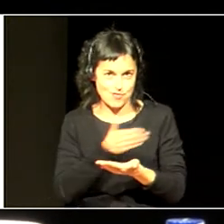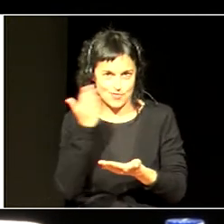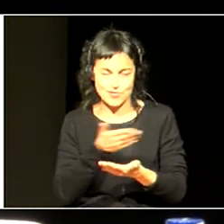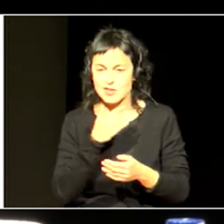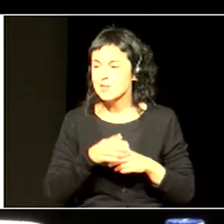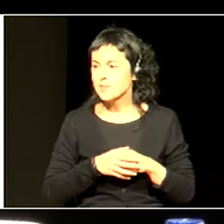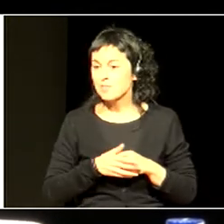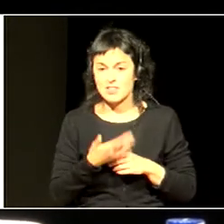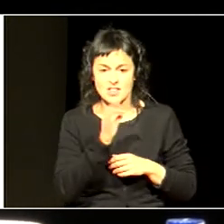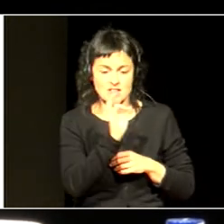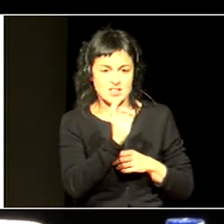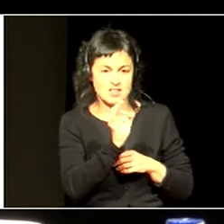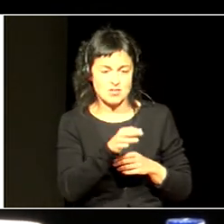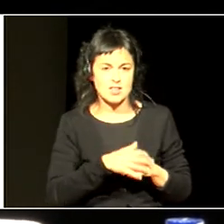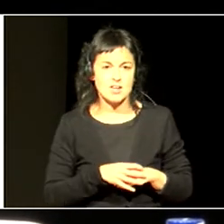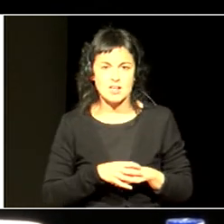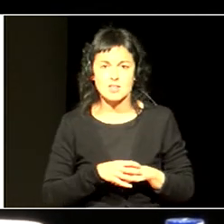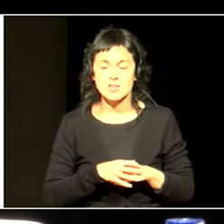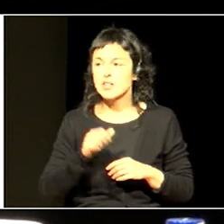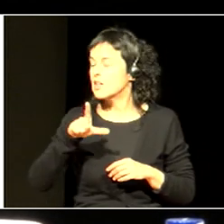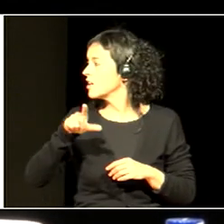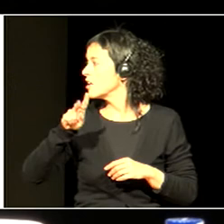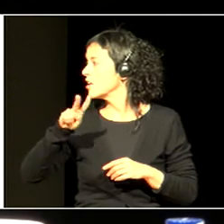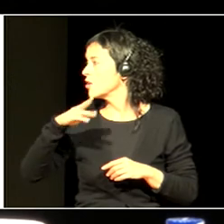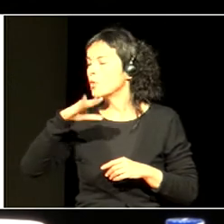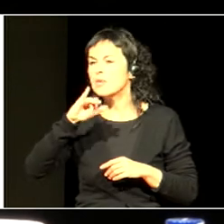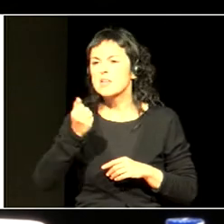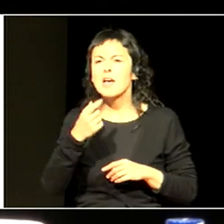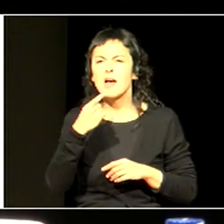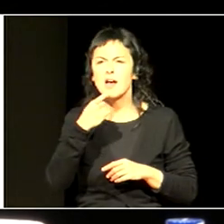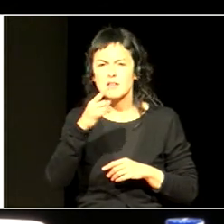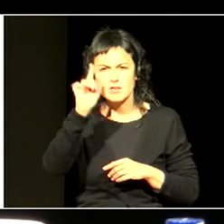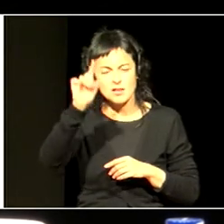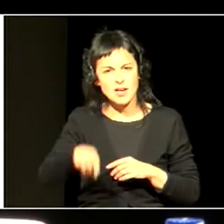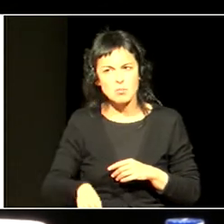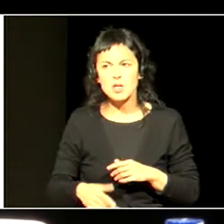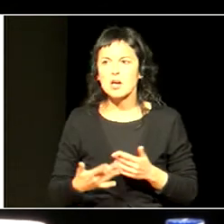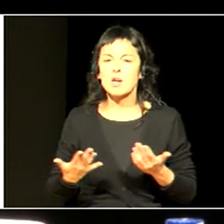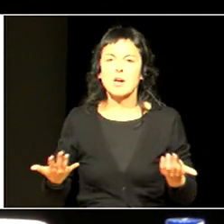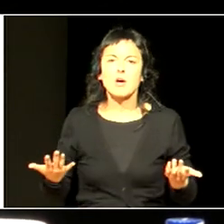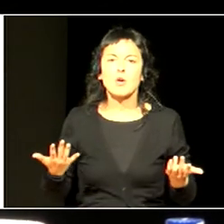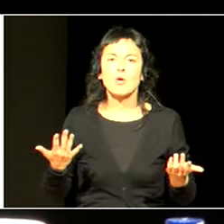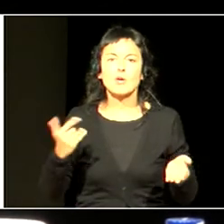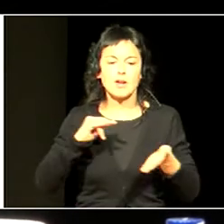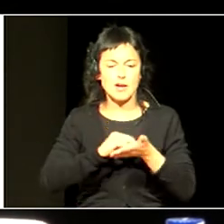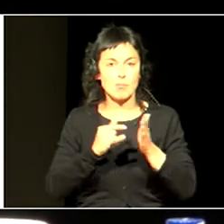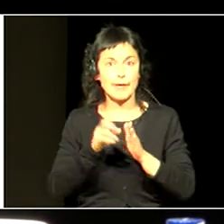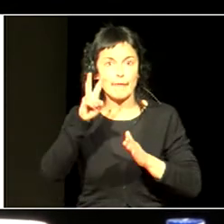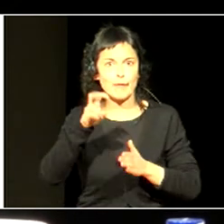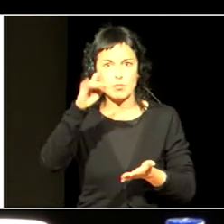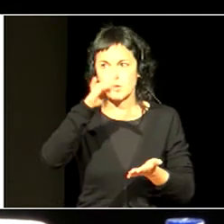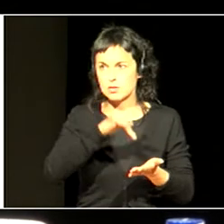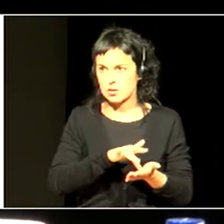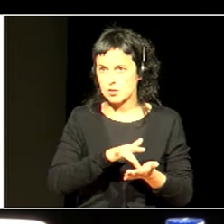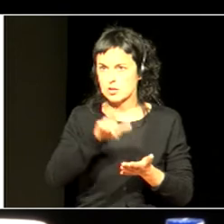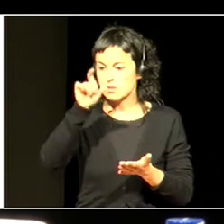da, eta Luziak aipatu daue bai, ez da, esan daue, jo, ezke, gertatzen da plan bakotxa daukola arduberadun bat, eta arduberadun hori zubaten